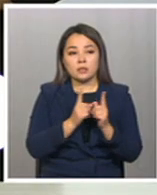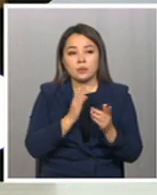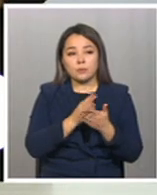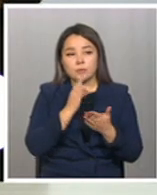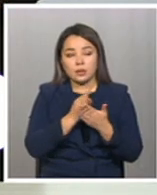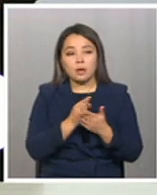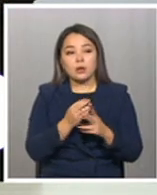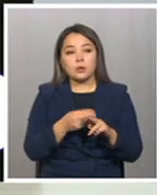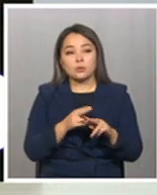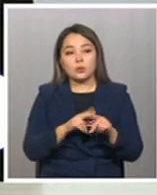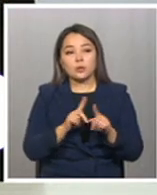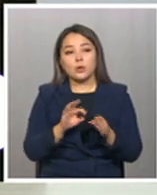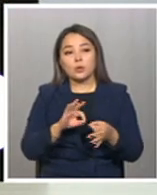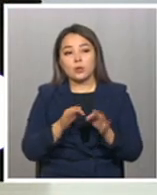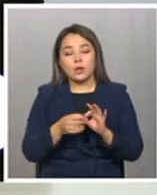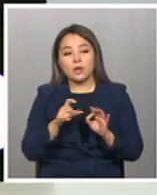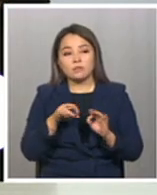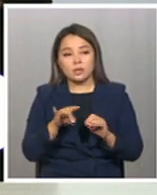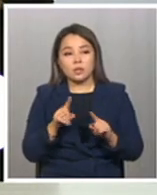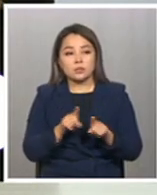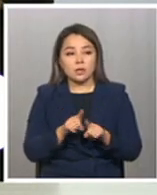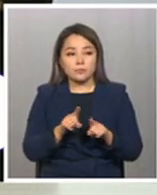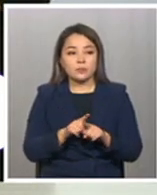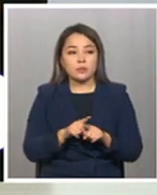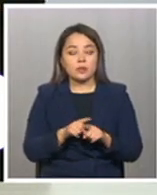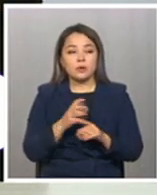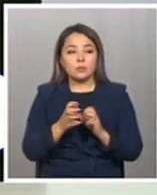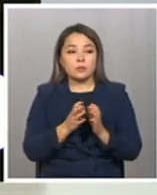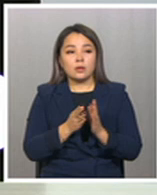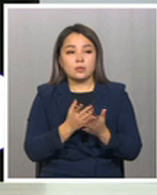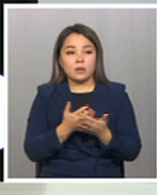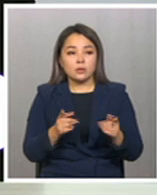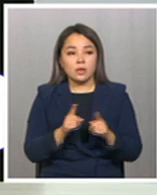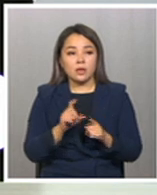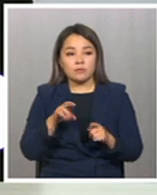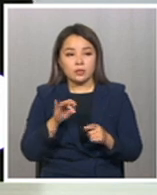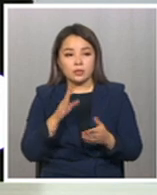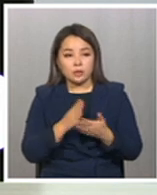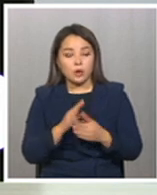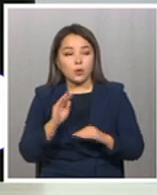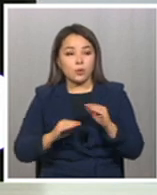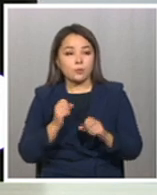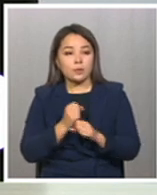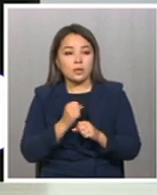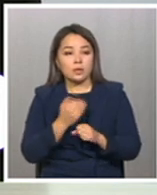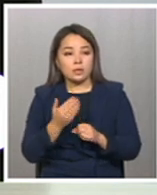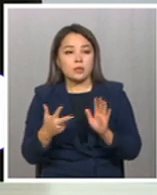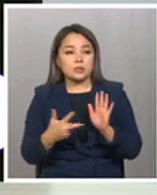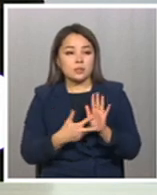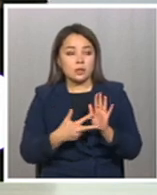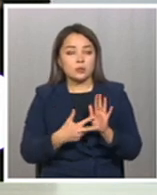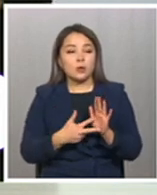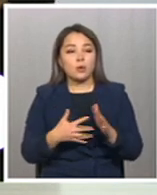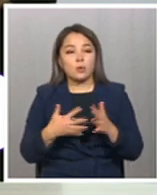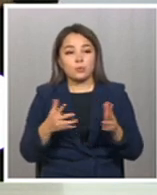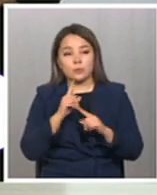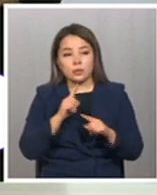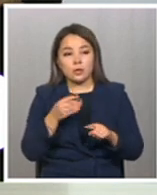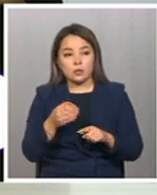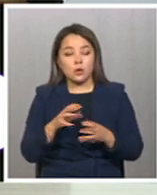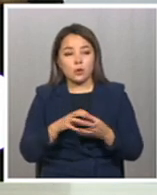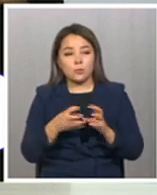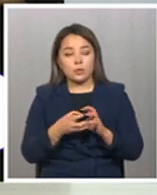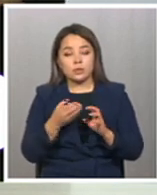Сондай-ақ күрделі эфирлер ол жеміс эфирлері құрамында 8-ден көп емес көміртегі атомдар